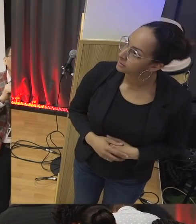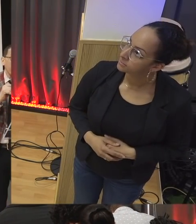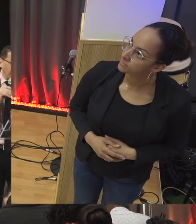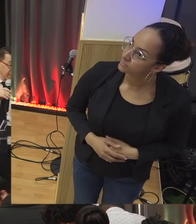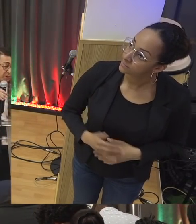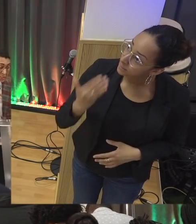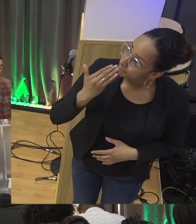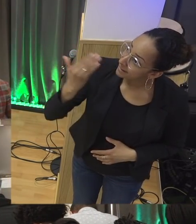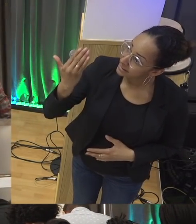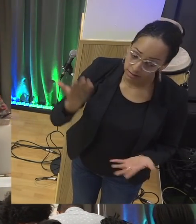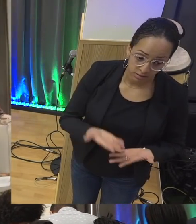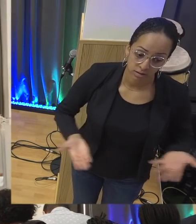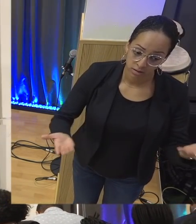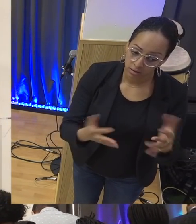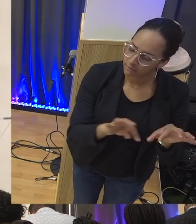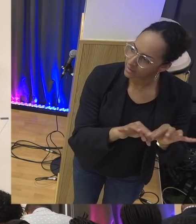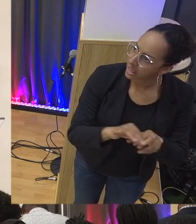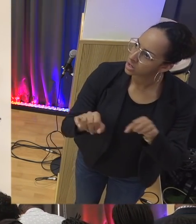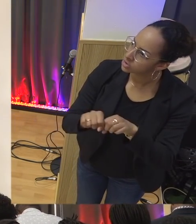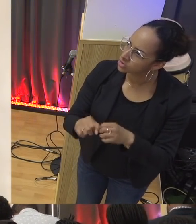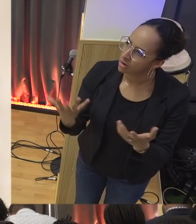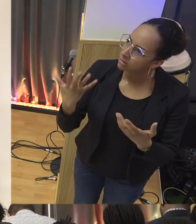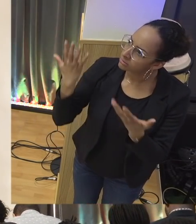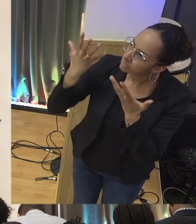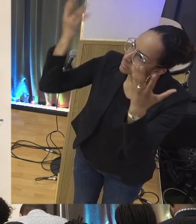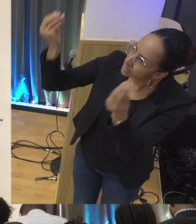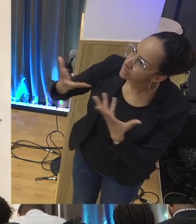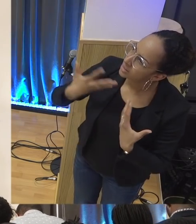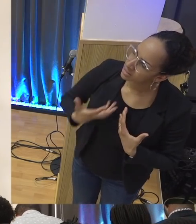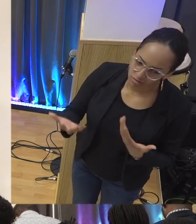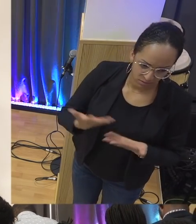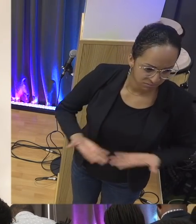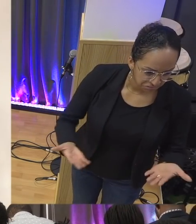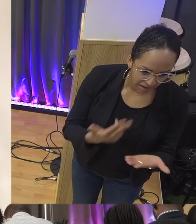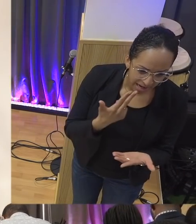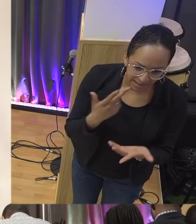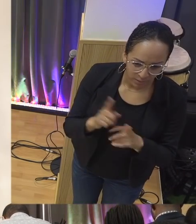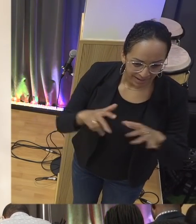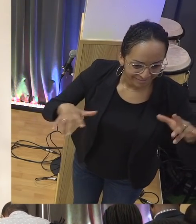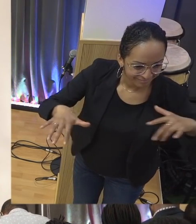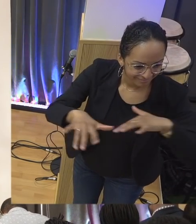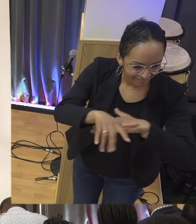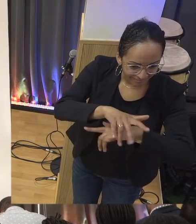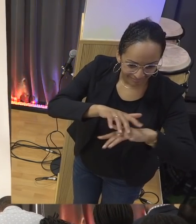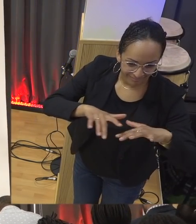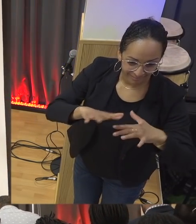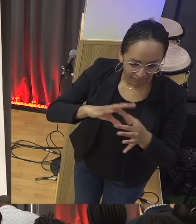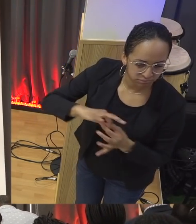Merci pour tous mes frères et sœurs ce matin. Merci pour la richesse, la qualité. Merci pour l'atmosphère spirituelle qu'il y a dans cette